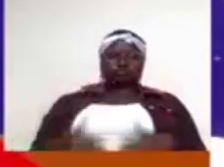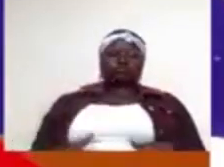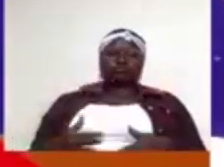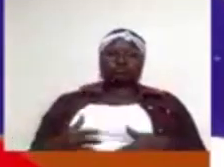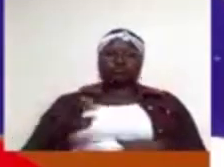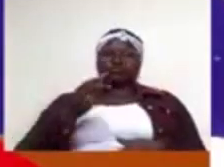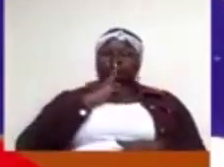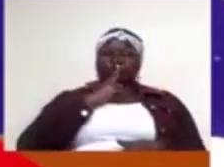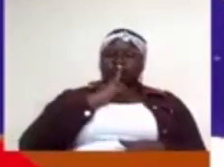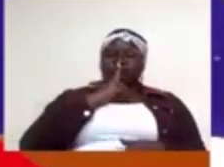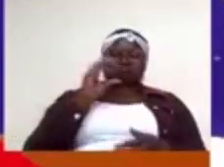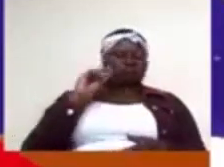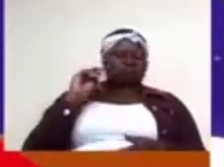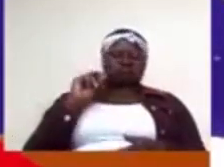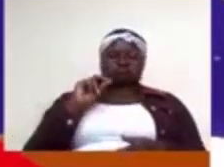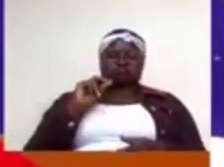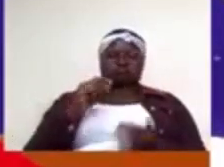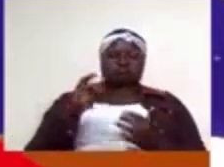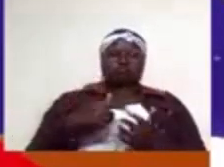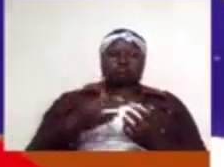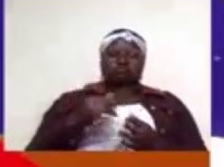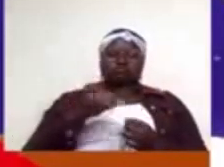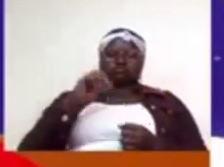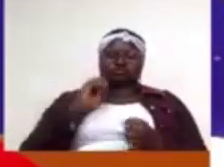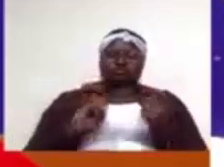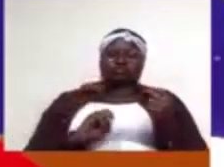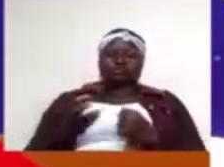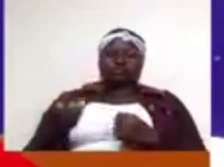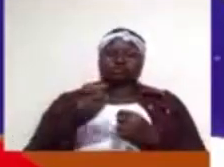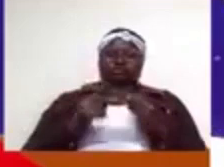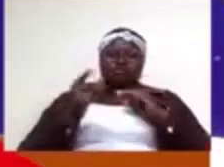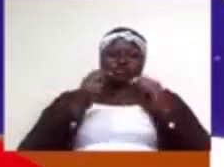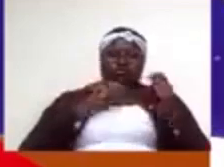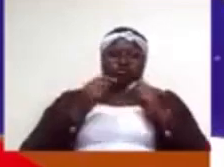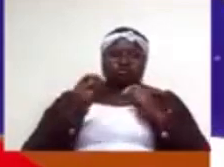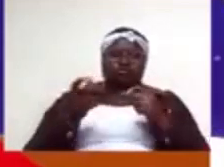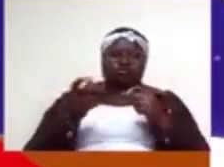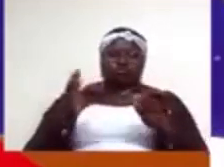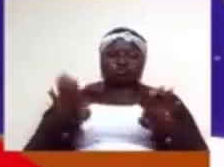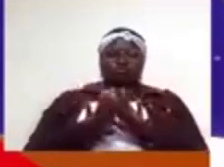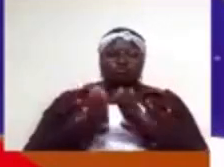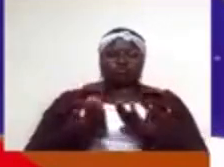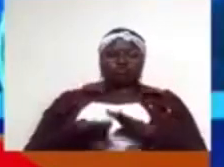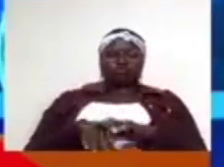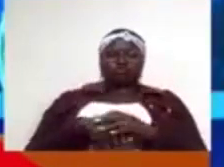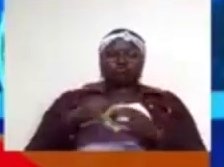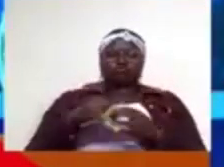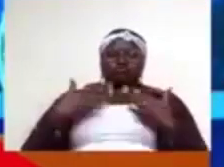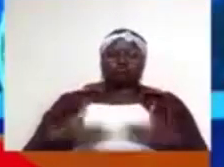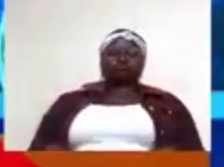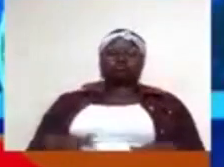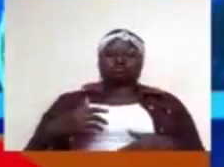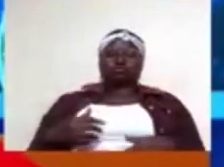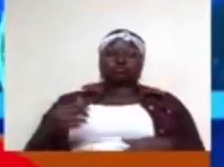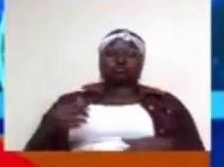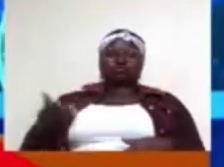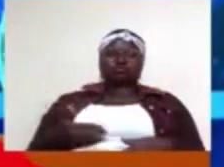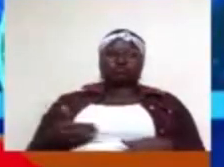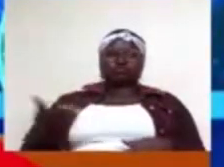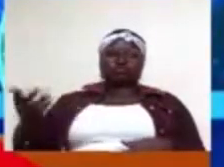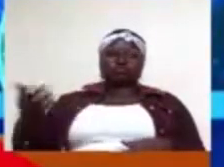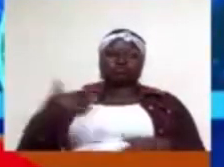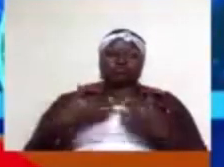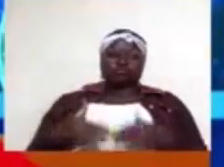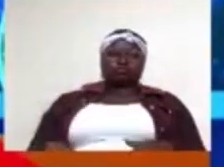Stop being quiet. Andu ni matige gukira. Sharania yo no koro ni kurerwa ni kuhingirwa. Na nikiona ona andu tondu ni andu social